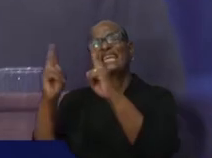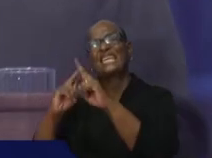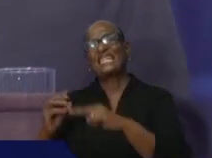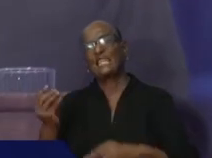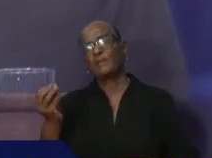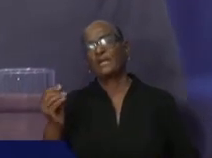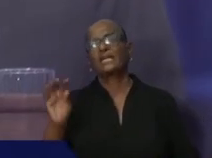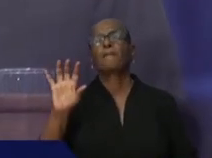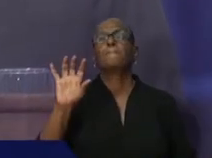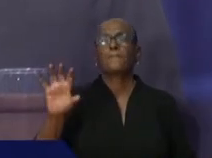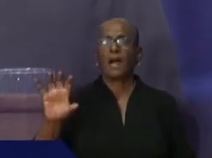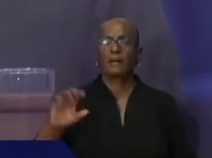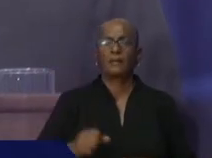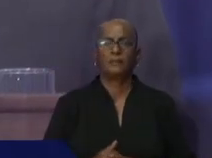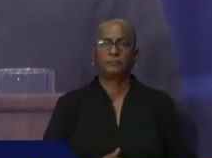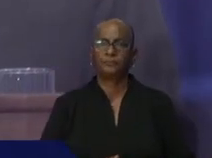Bank.